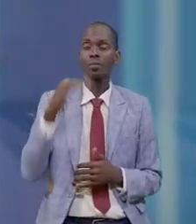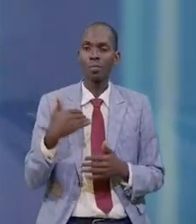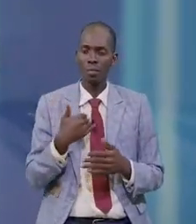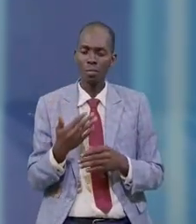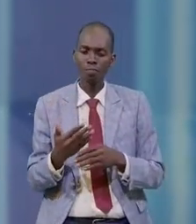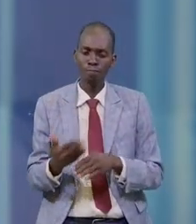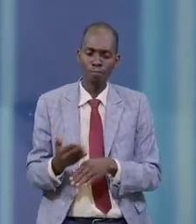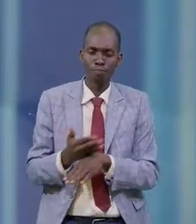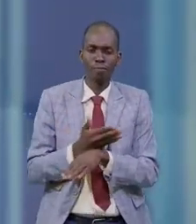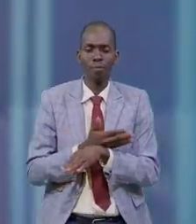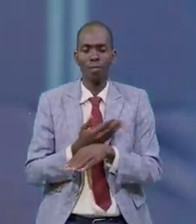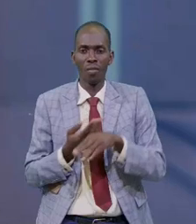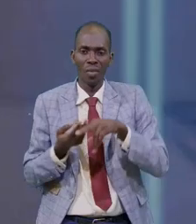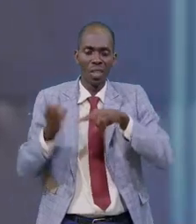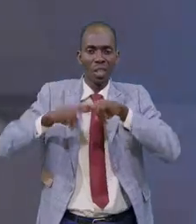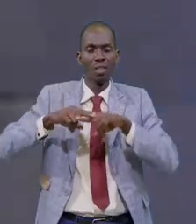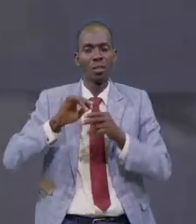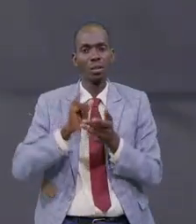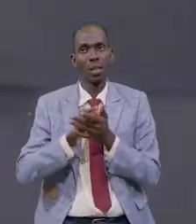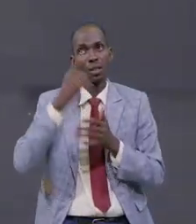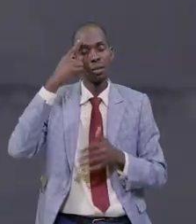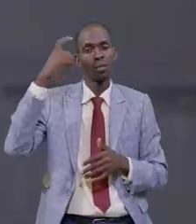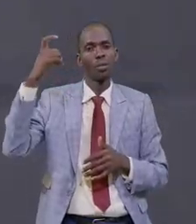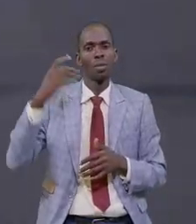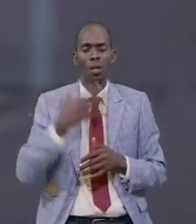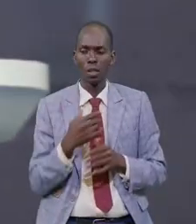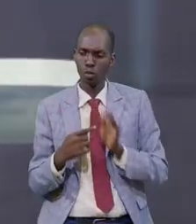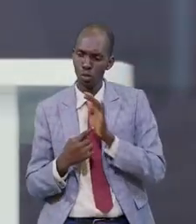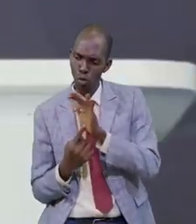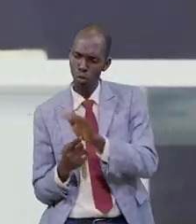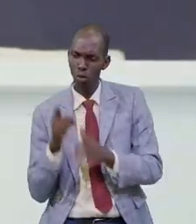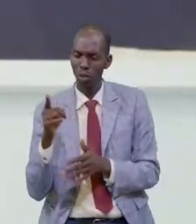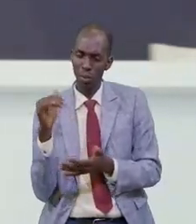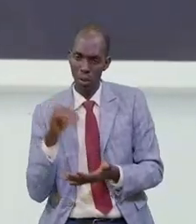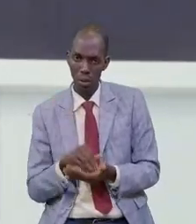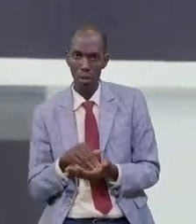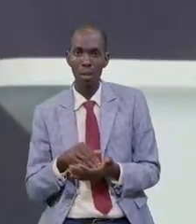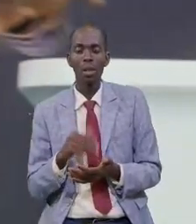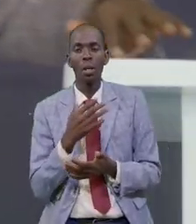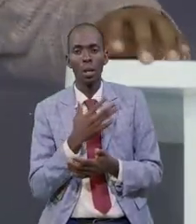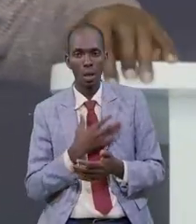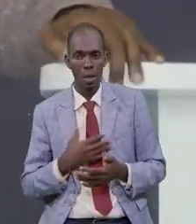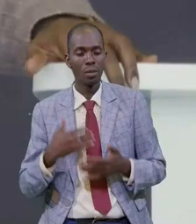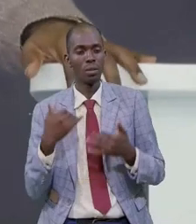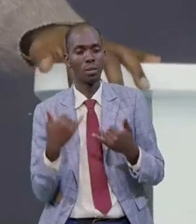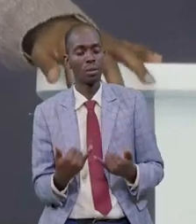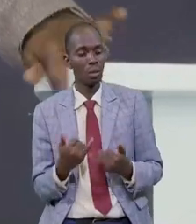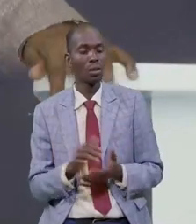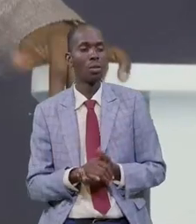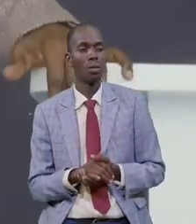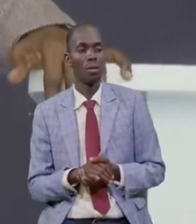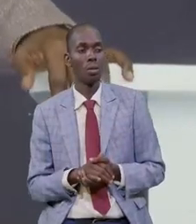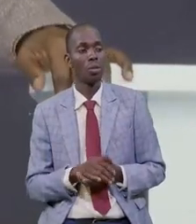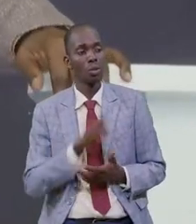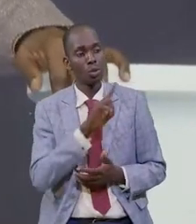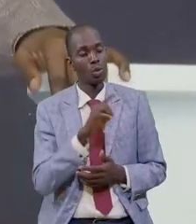rêve et lui a montré encore et il leur a dit vous pensez qu'il allait succomber